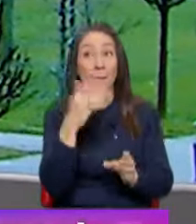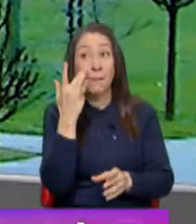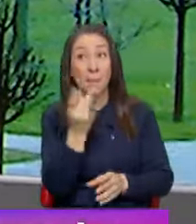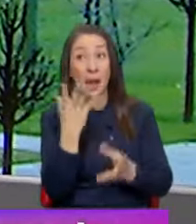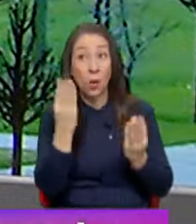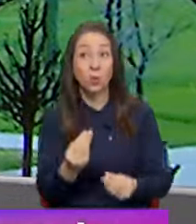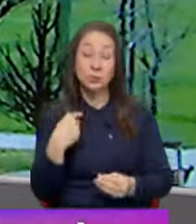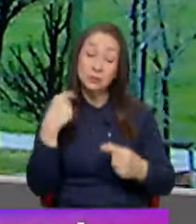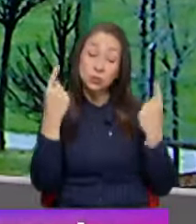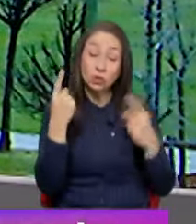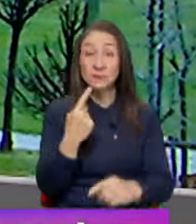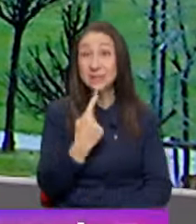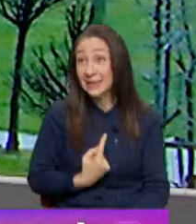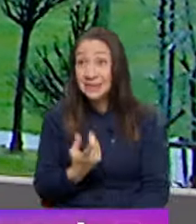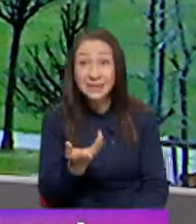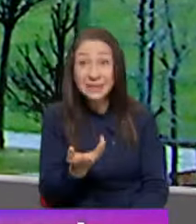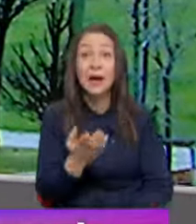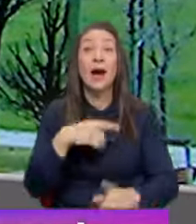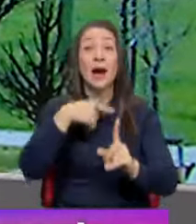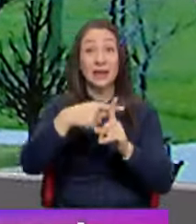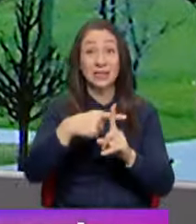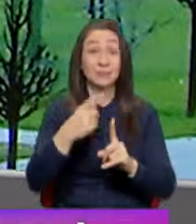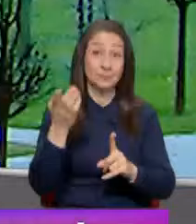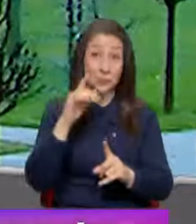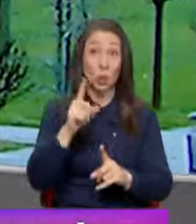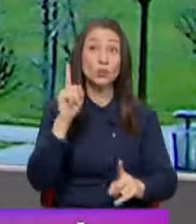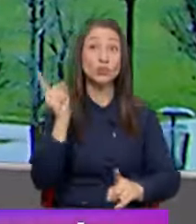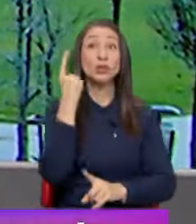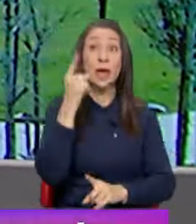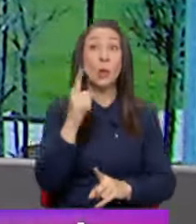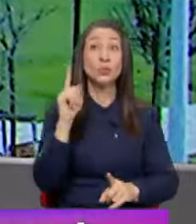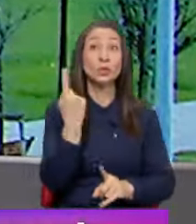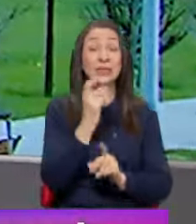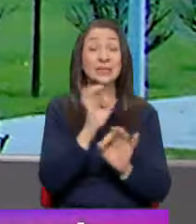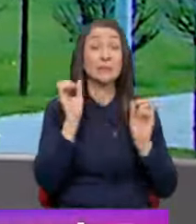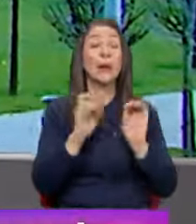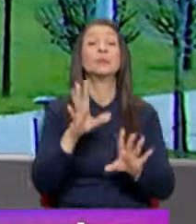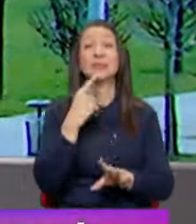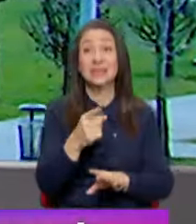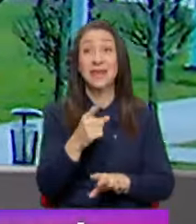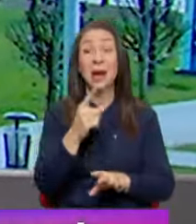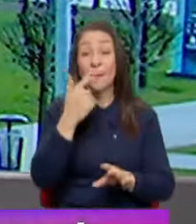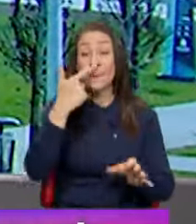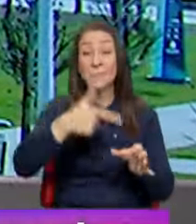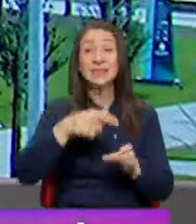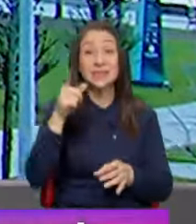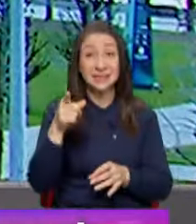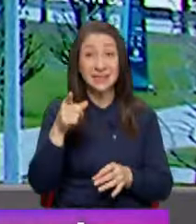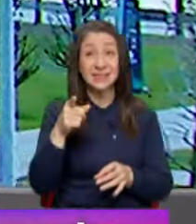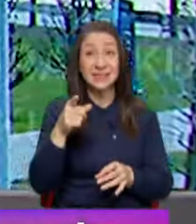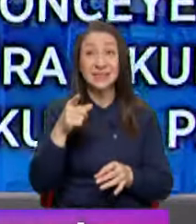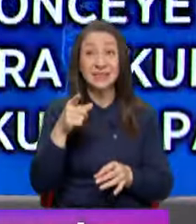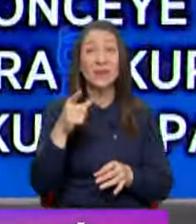olur Bizim düşüncemiz mi dersiniz Ayrıca gelelim o müjdeye müjdesi bırakmayacağız sizleri dedik akaryakıtta